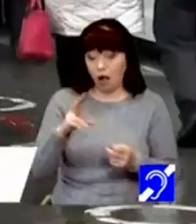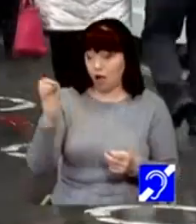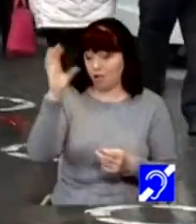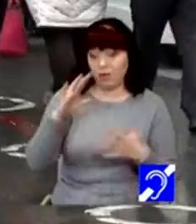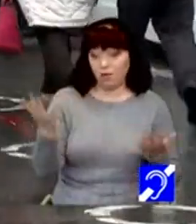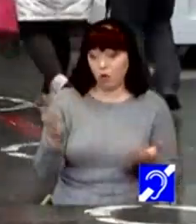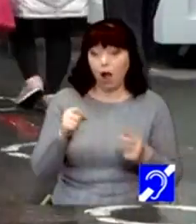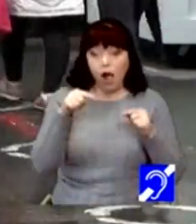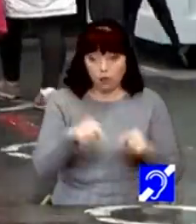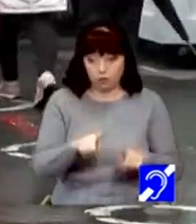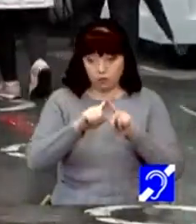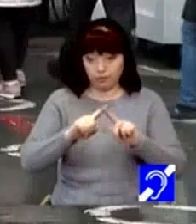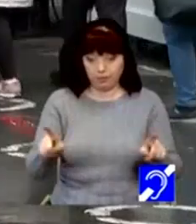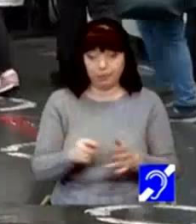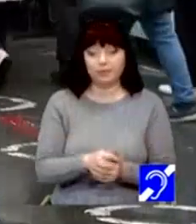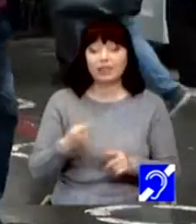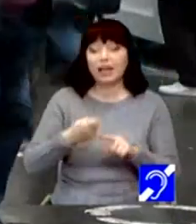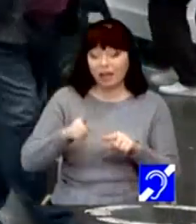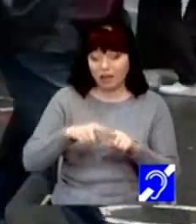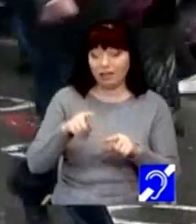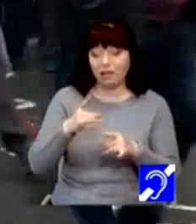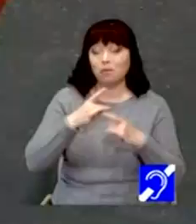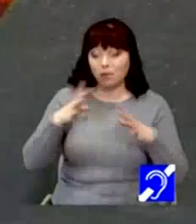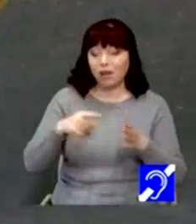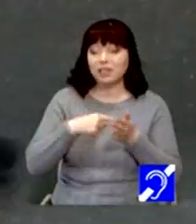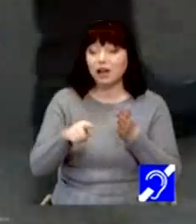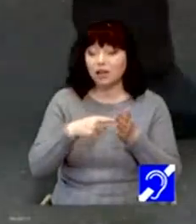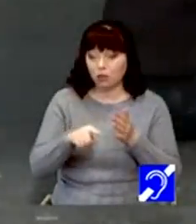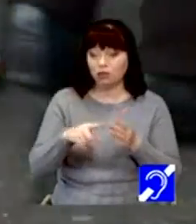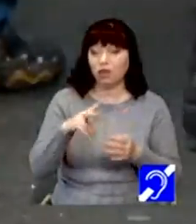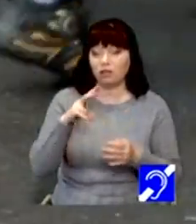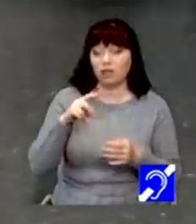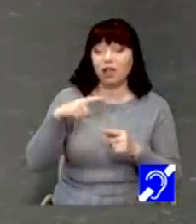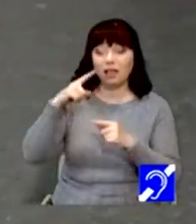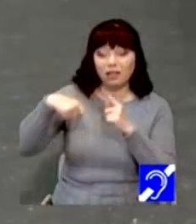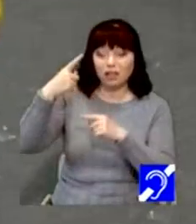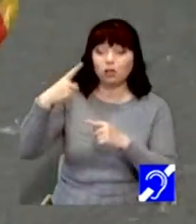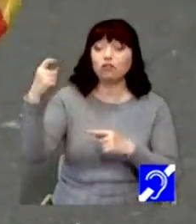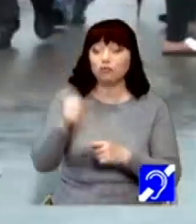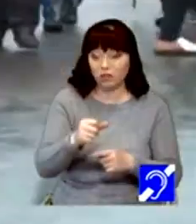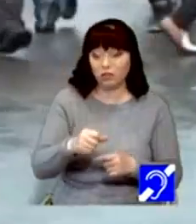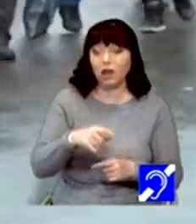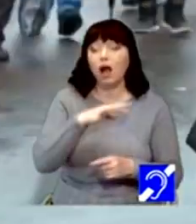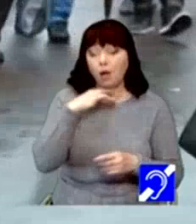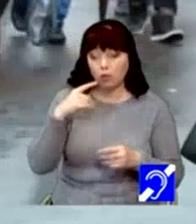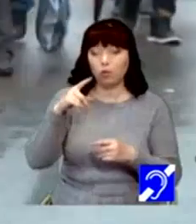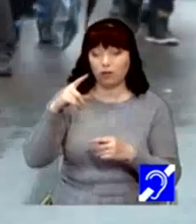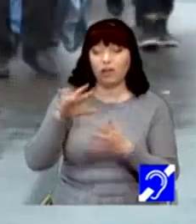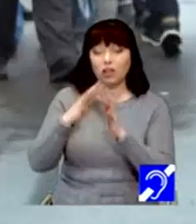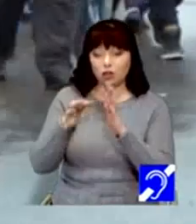Europa Paștele blajinilor viata marcat în prima duminică după Învierea Domnului unele localități se sărbătorește două